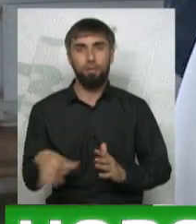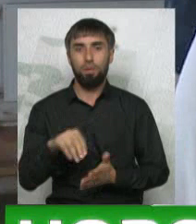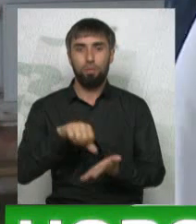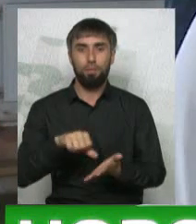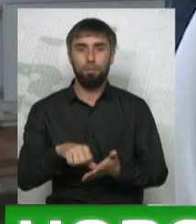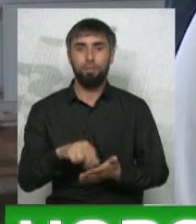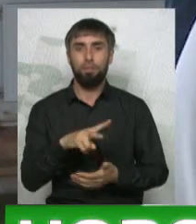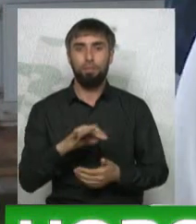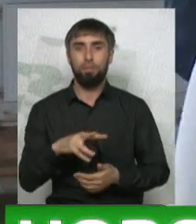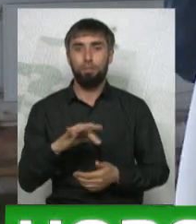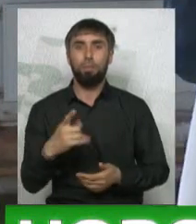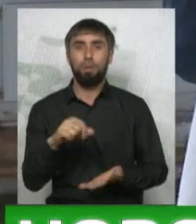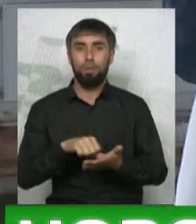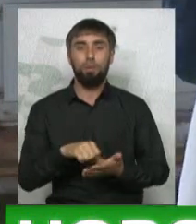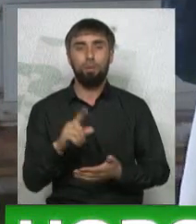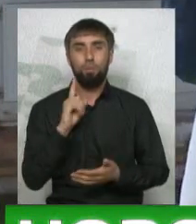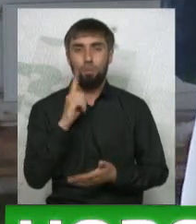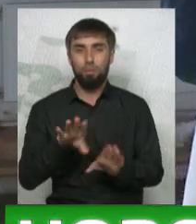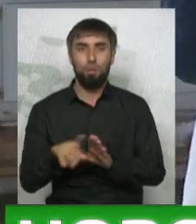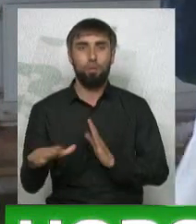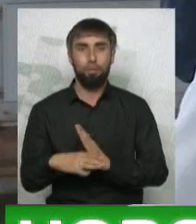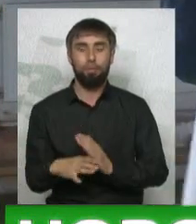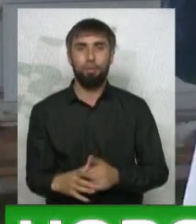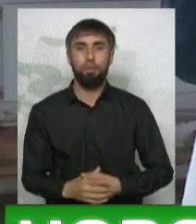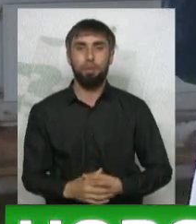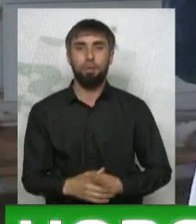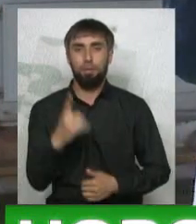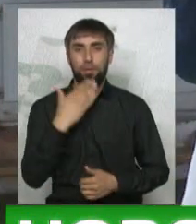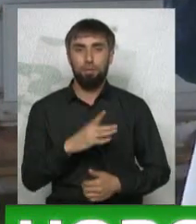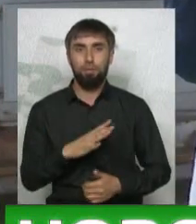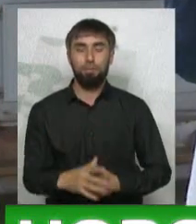Плиев, Мозер, эти ребята. На юности он помогал. Говорят, что